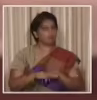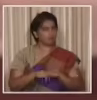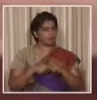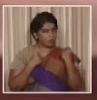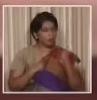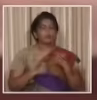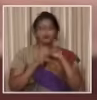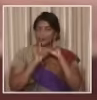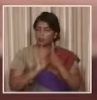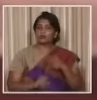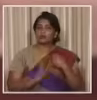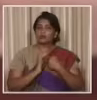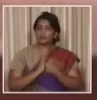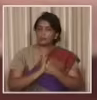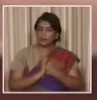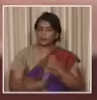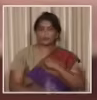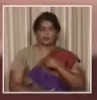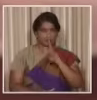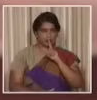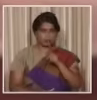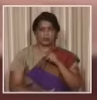මම ඔබතුමාගේ ගෞරවයෙන් ඉල්ලනවා